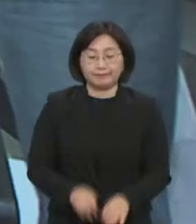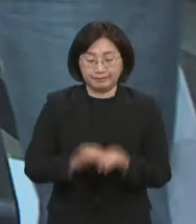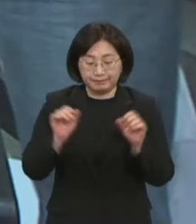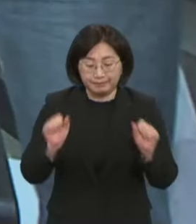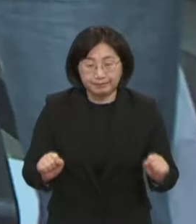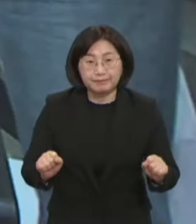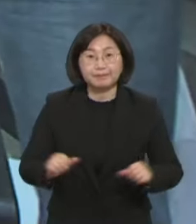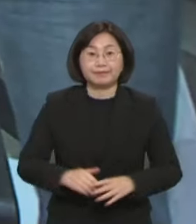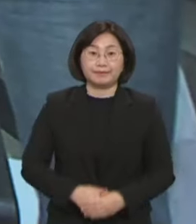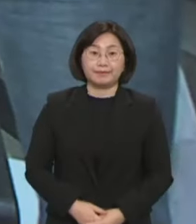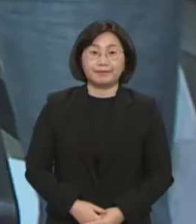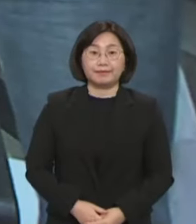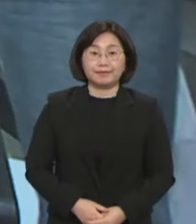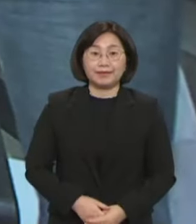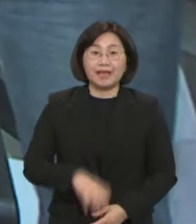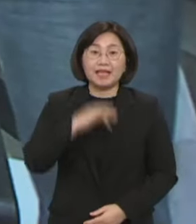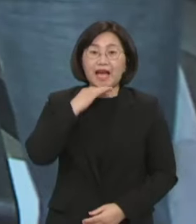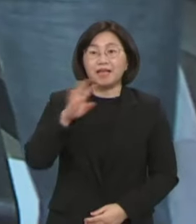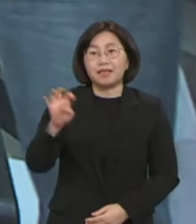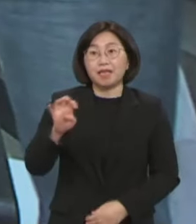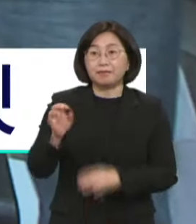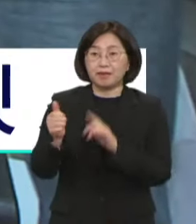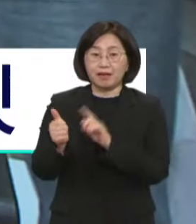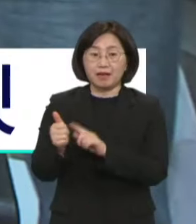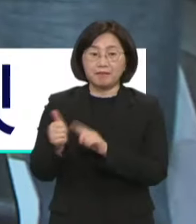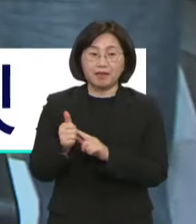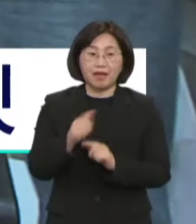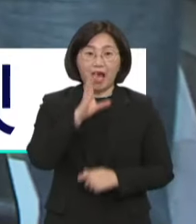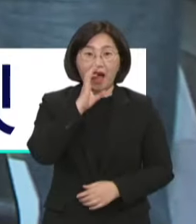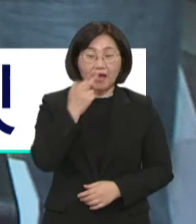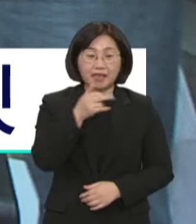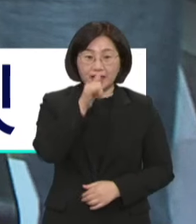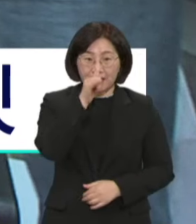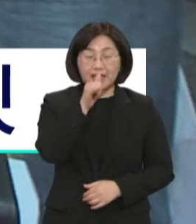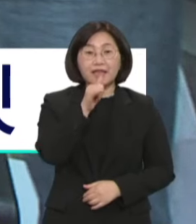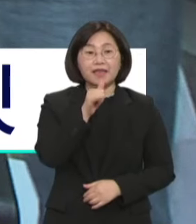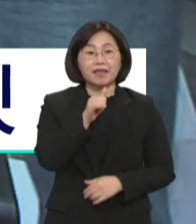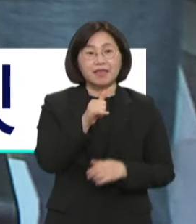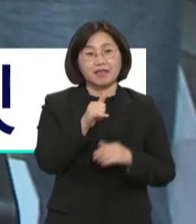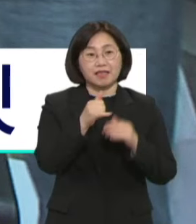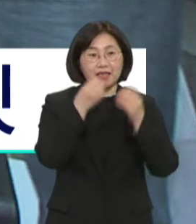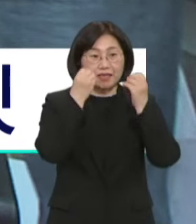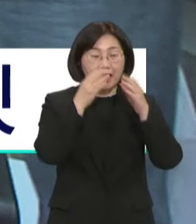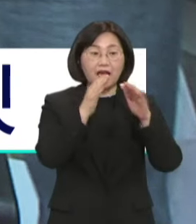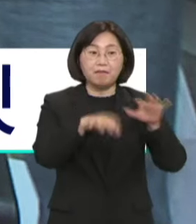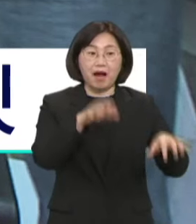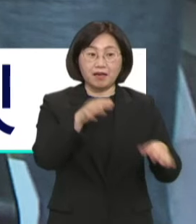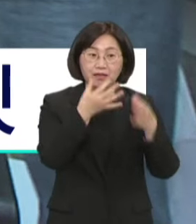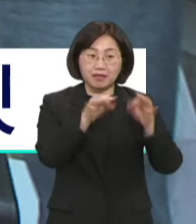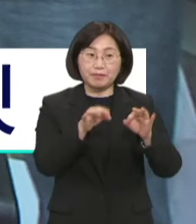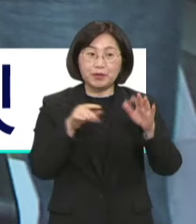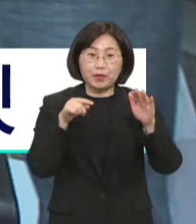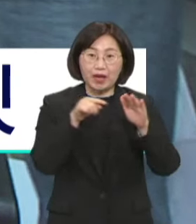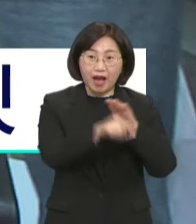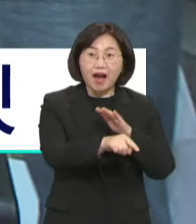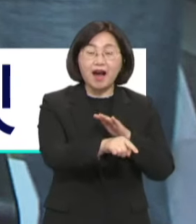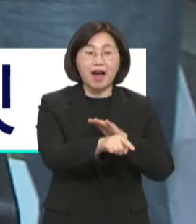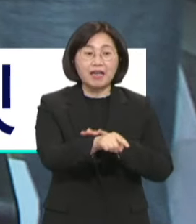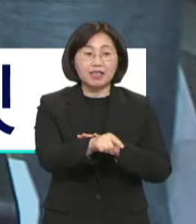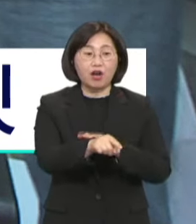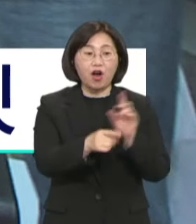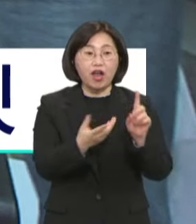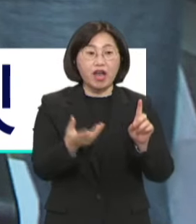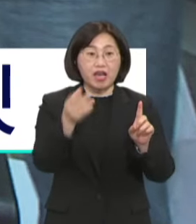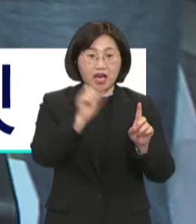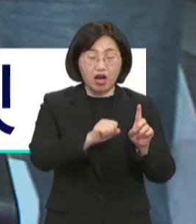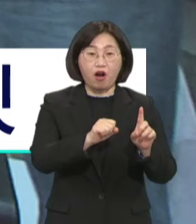여러분, 안녕하십니까? 한 40대 남성이 아산에 있는 새마을금고에 흉기를 들고 찾아와 9분 만에 1억 원이 넘는